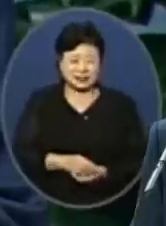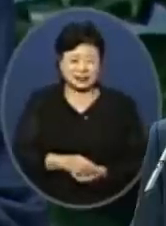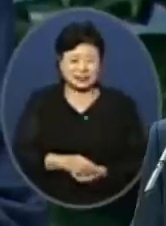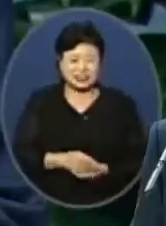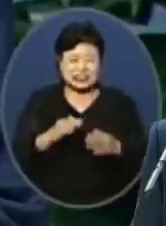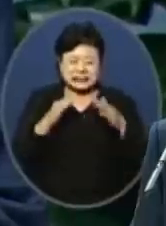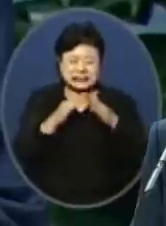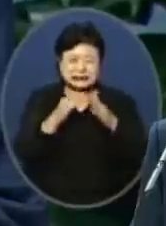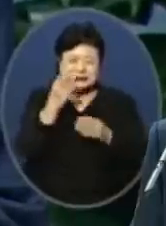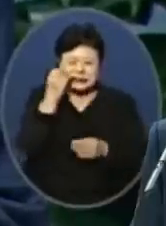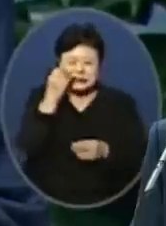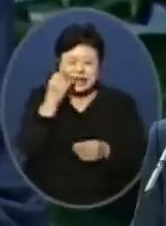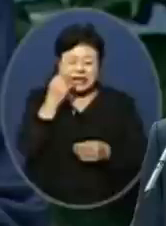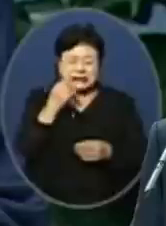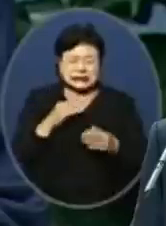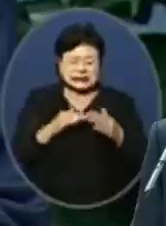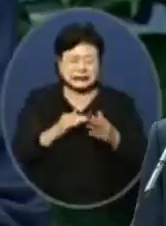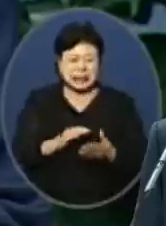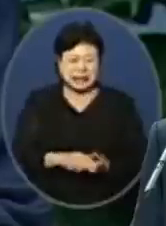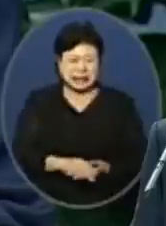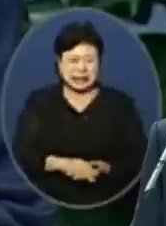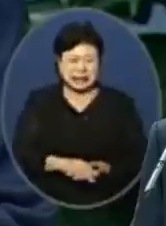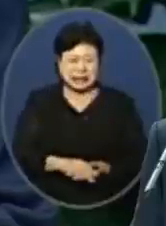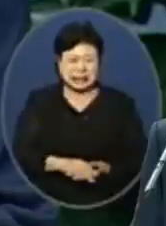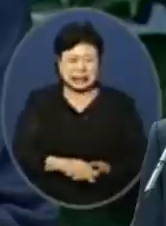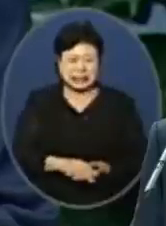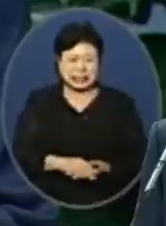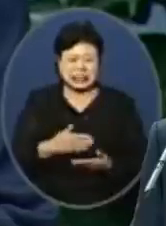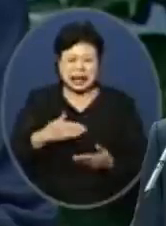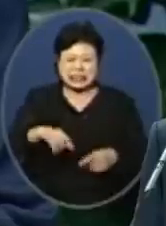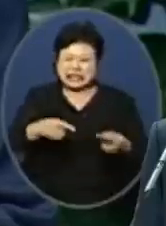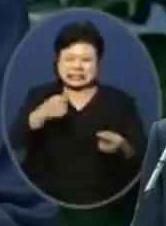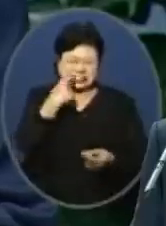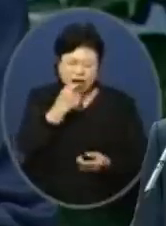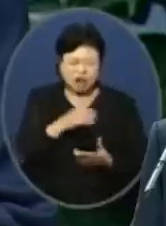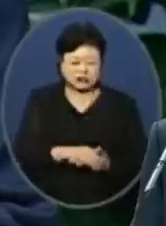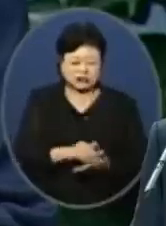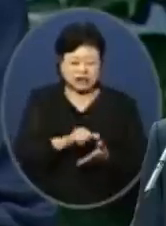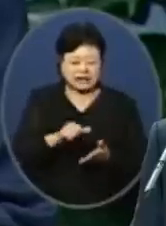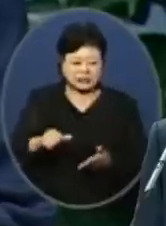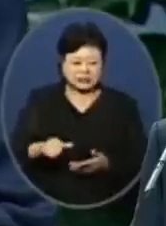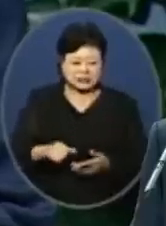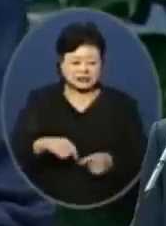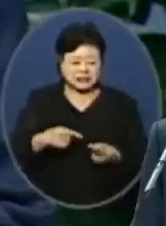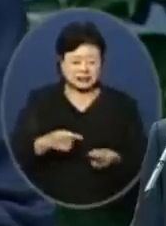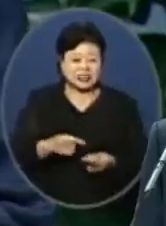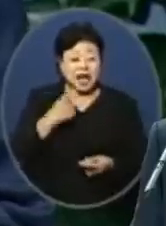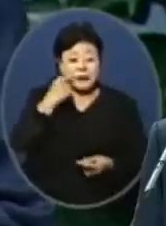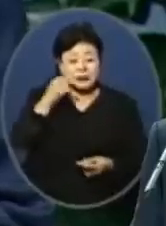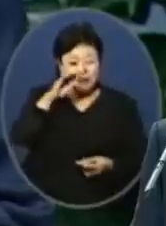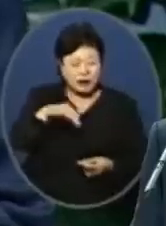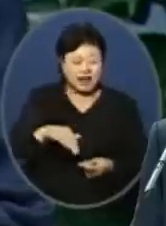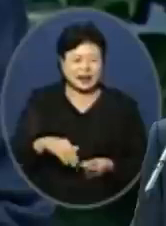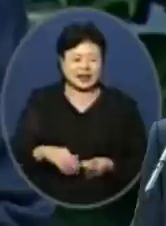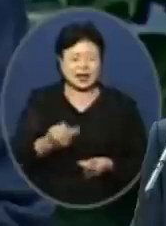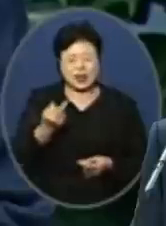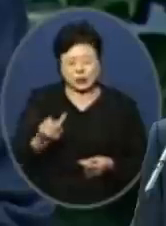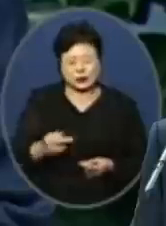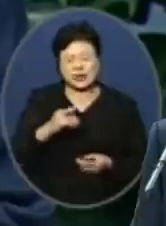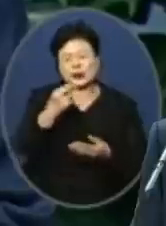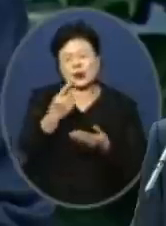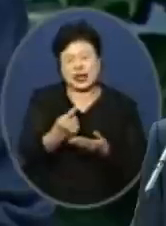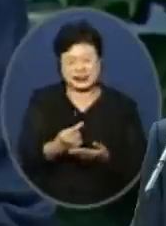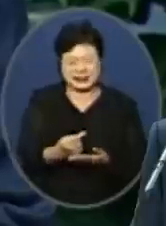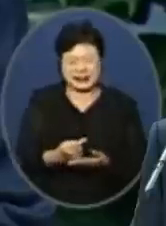이놈의 집안 이제 그걸로 돌아간다. 나는 안 들어간다. 그 아버지가 와서 야 빨리 돌아오너라. 너희